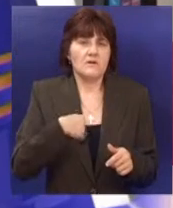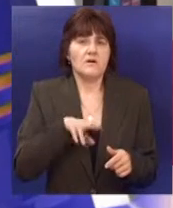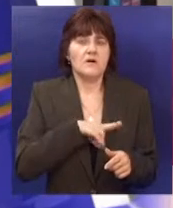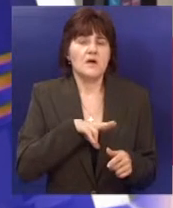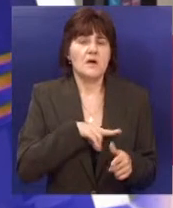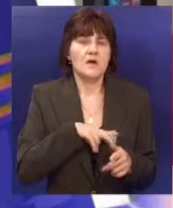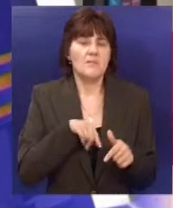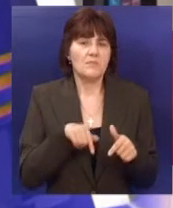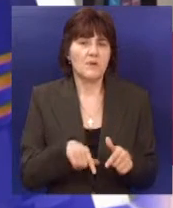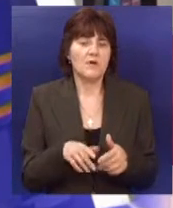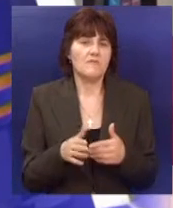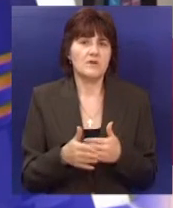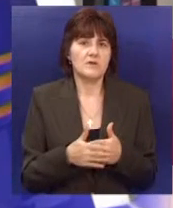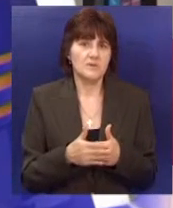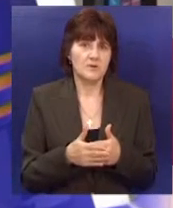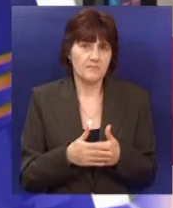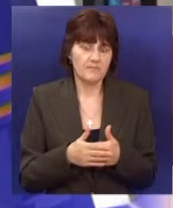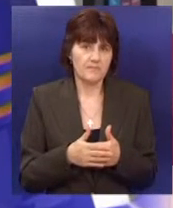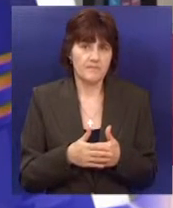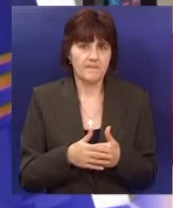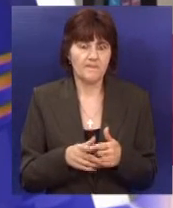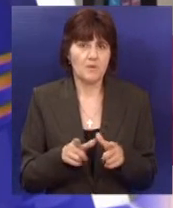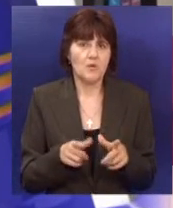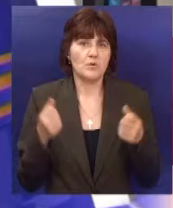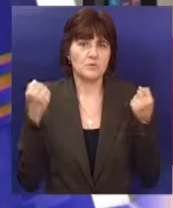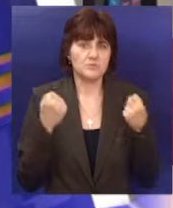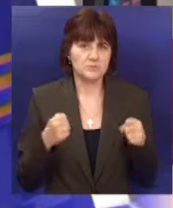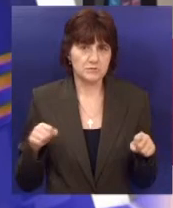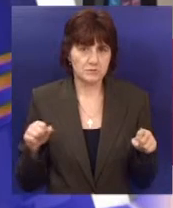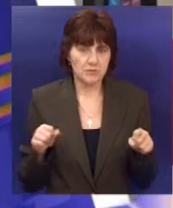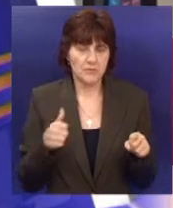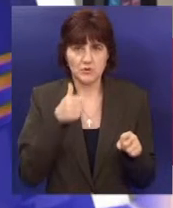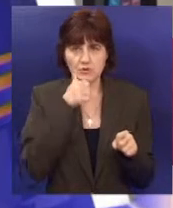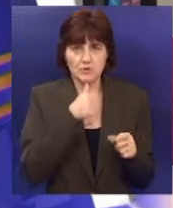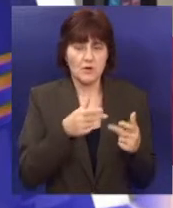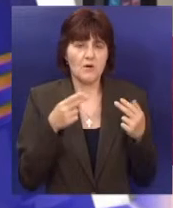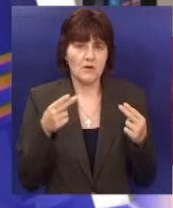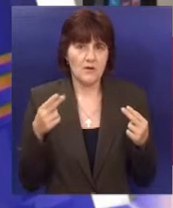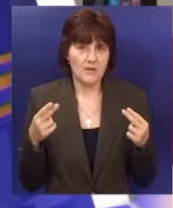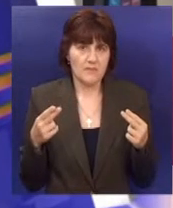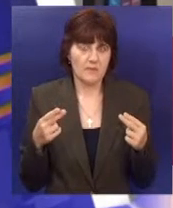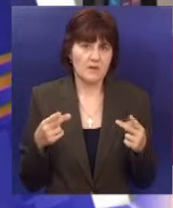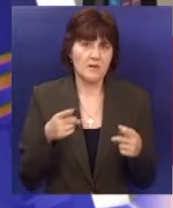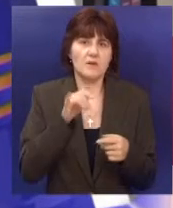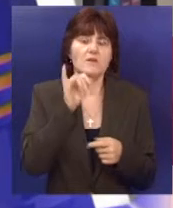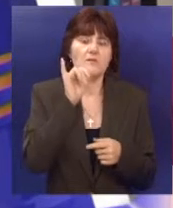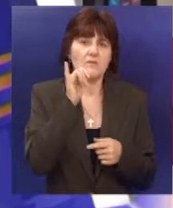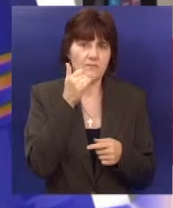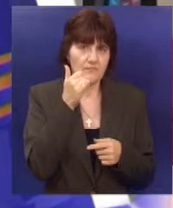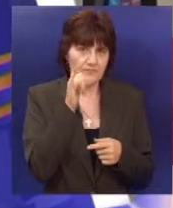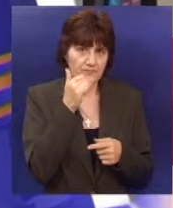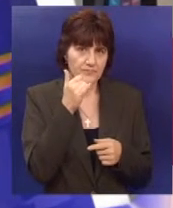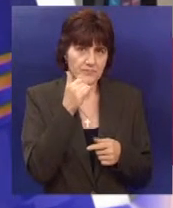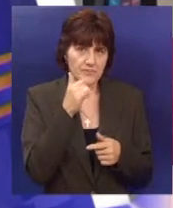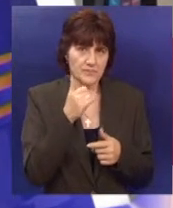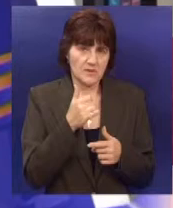mi imamo obrazac pritužbe, ali pritužba naravno može da se podnese u slobodnoj formi, ali ono što je bitno i ono što pritužba treba da se drži